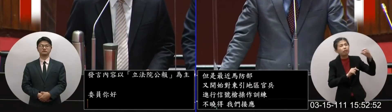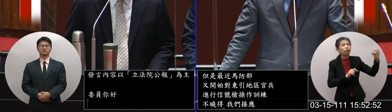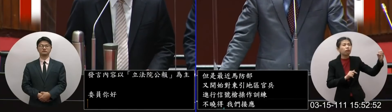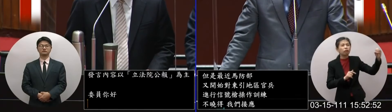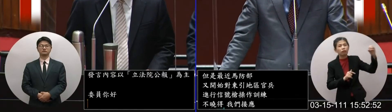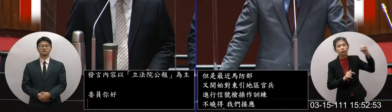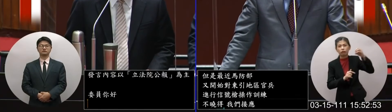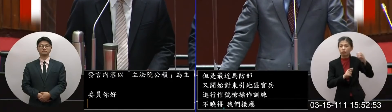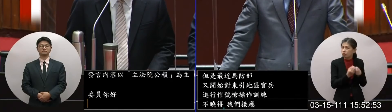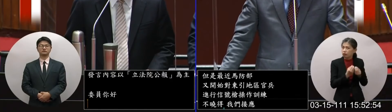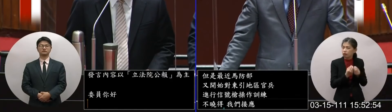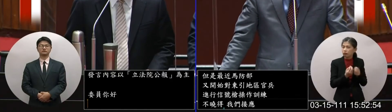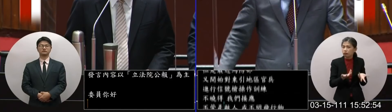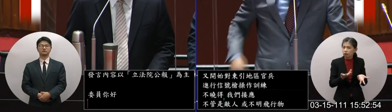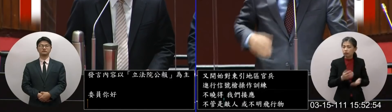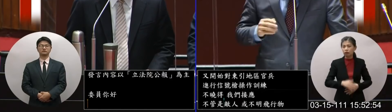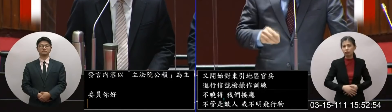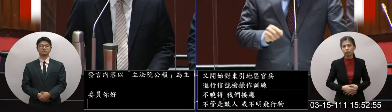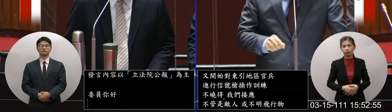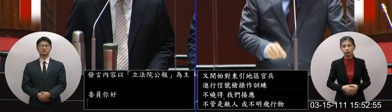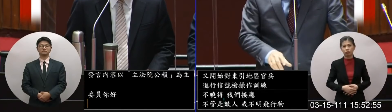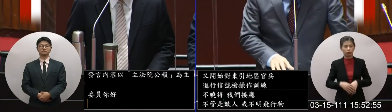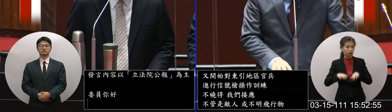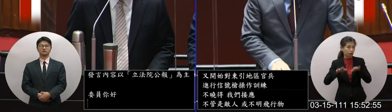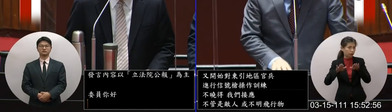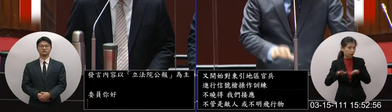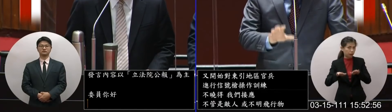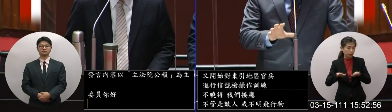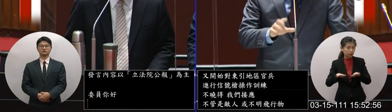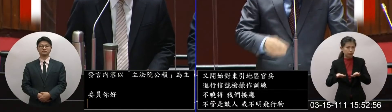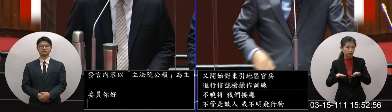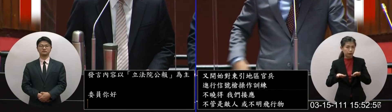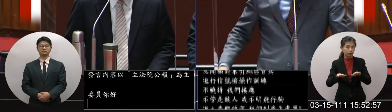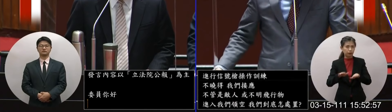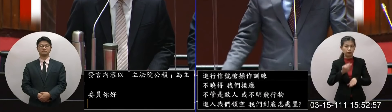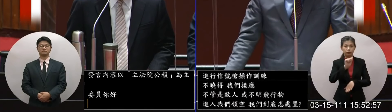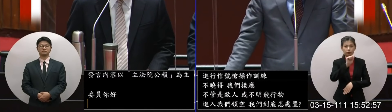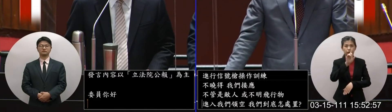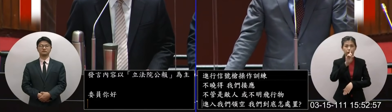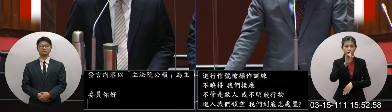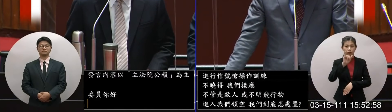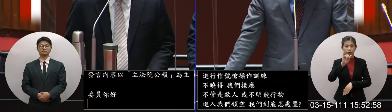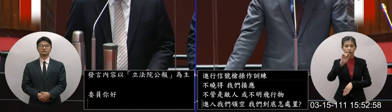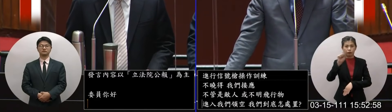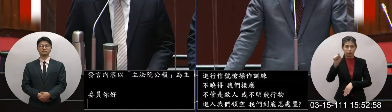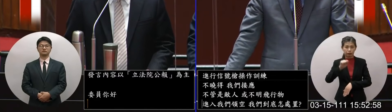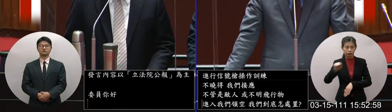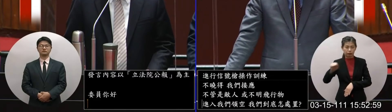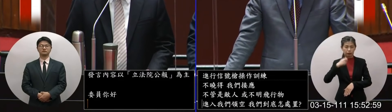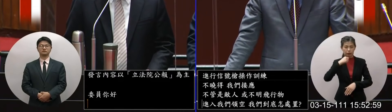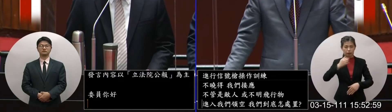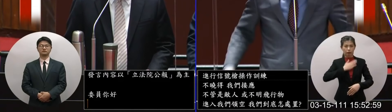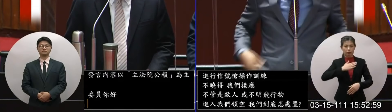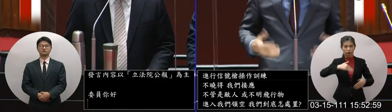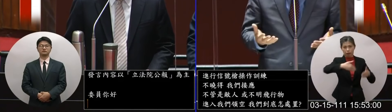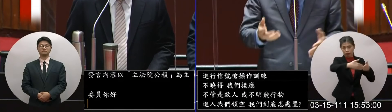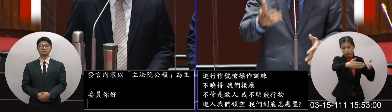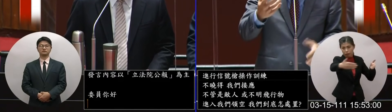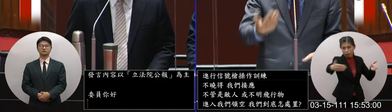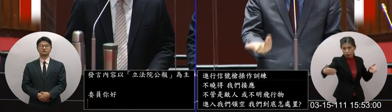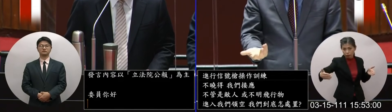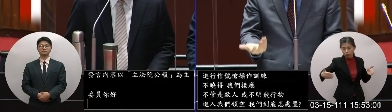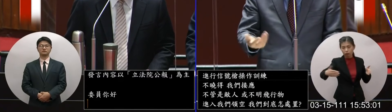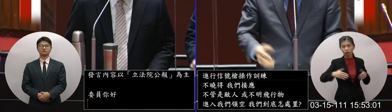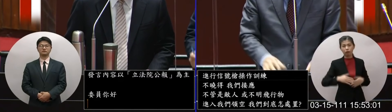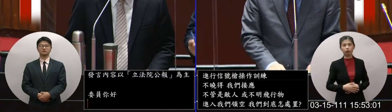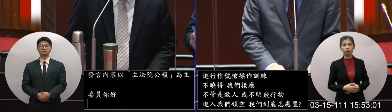们到底怎么处置啊？因为依照现在哦，即便是 ADIZ 啊。攻击侵扰 ADIZ， 我们做的是什么？